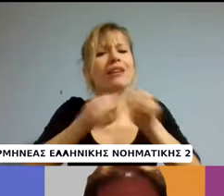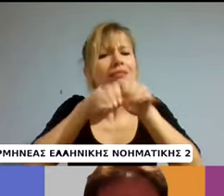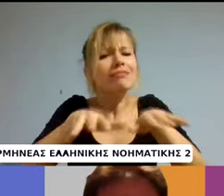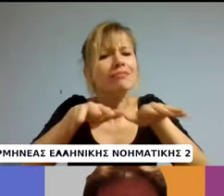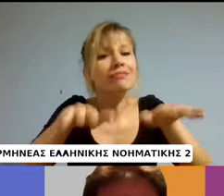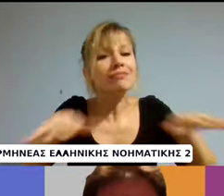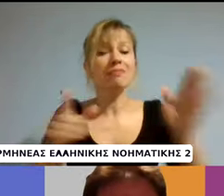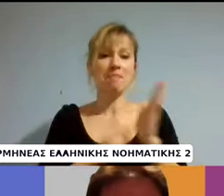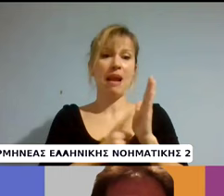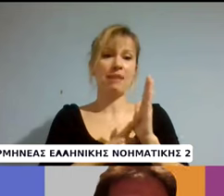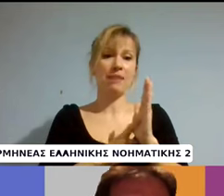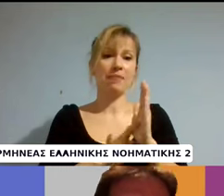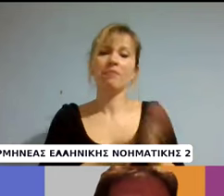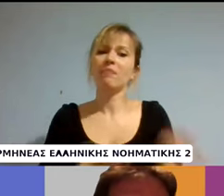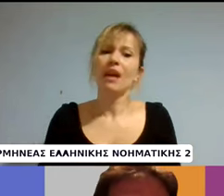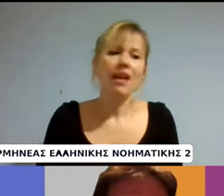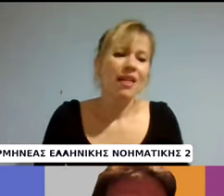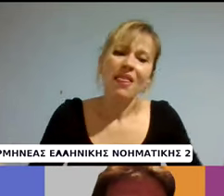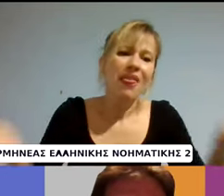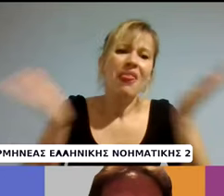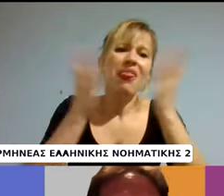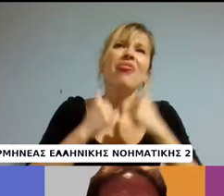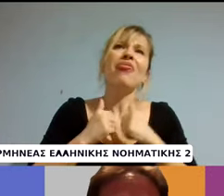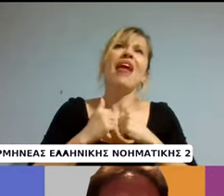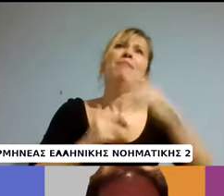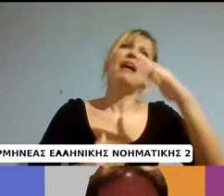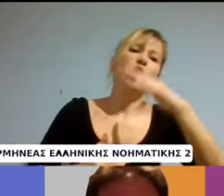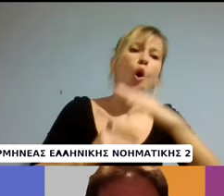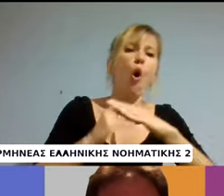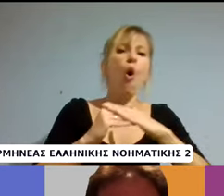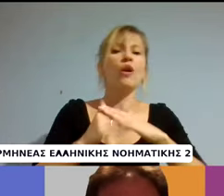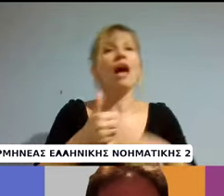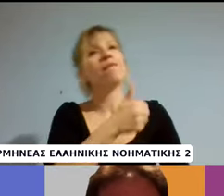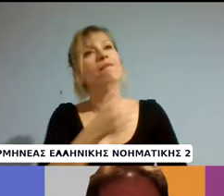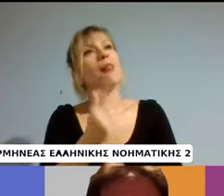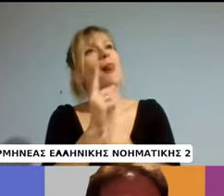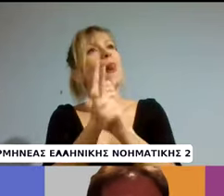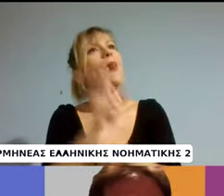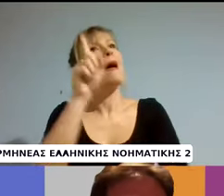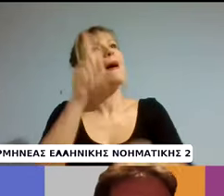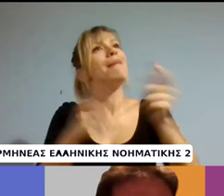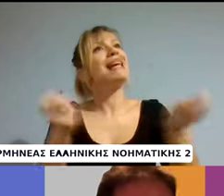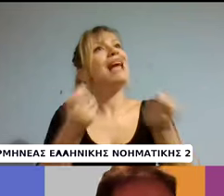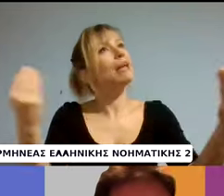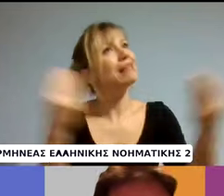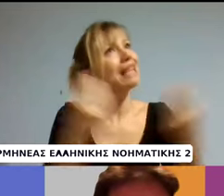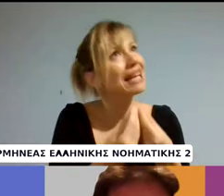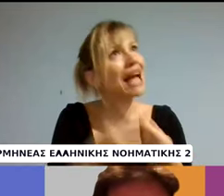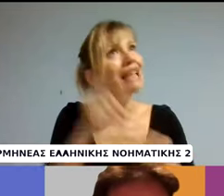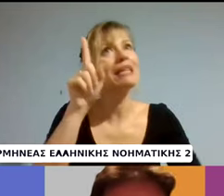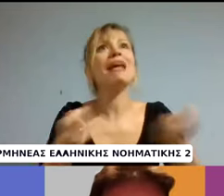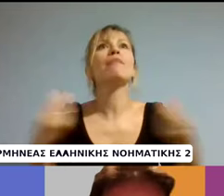υπάρχει περιορισμός στο ότι υπάρχουν συγκεκριμένα μόνο επαγγέλματα τα οποία μπορούν να έχουν μόνο μια τέτοια